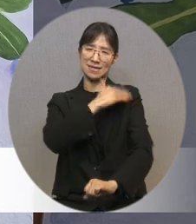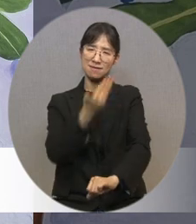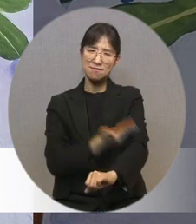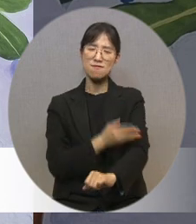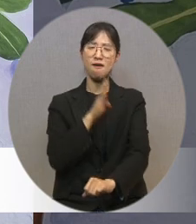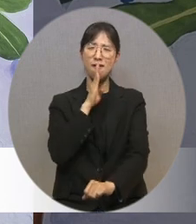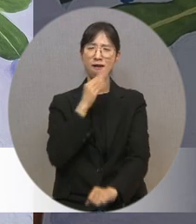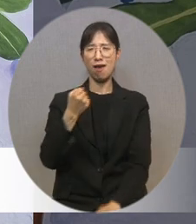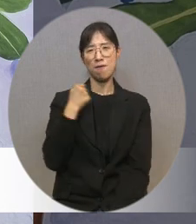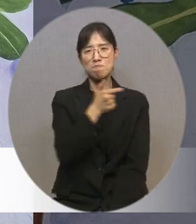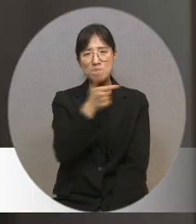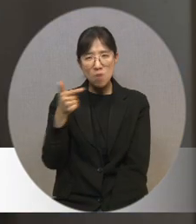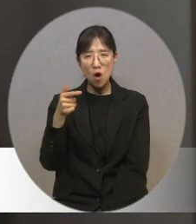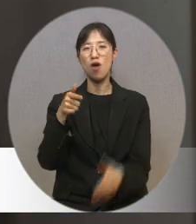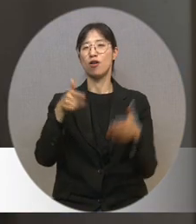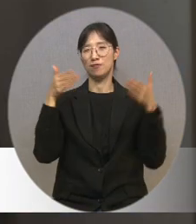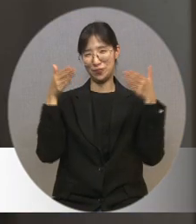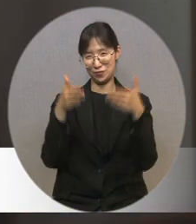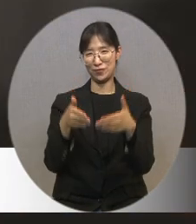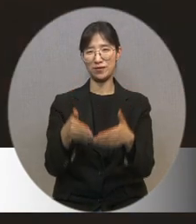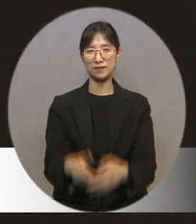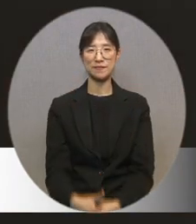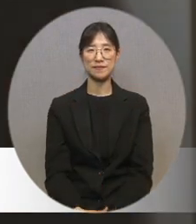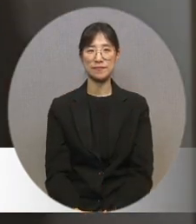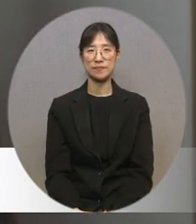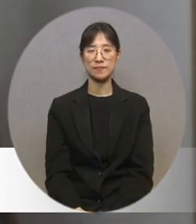자연물에 주목합니다.